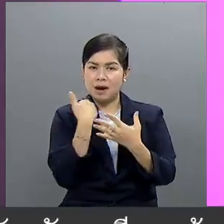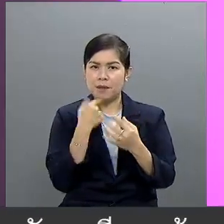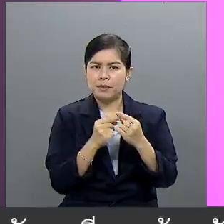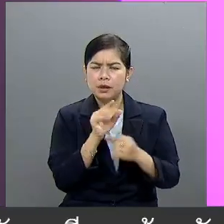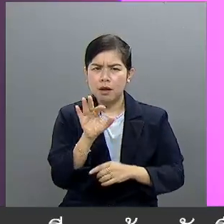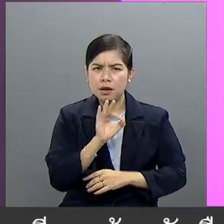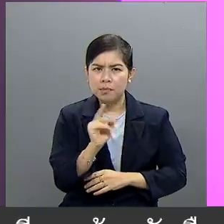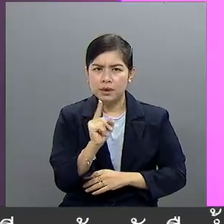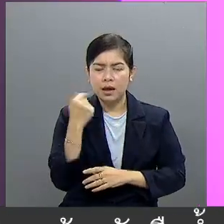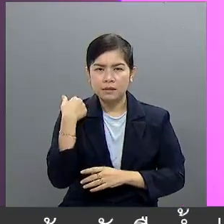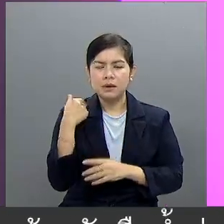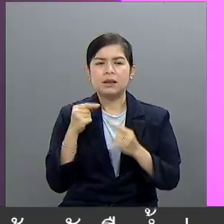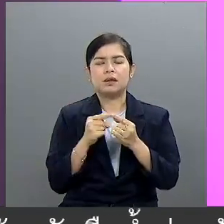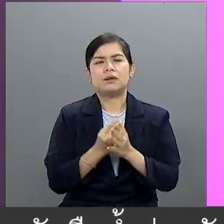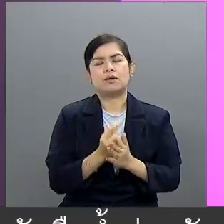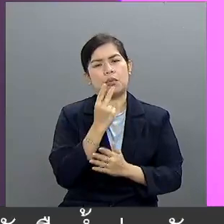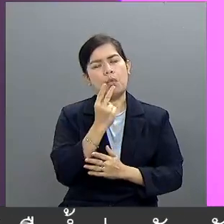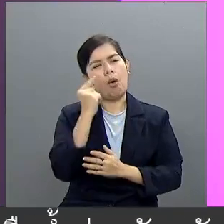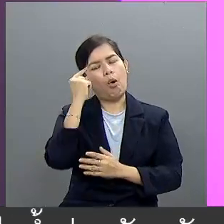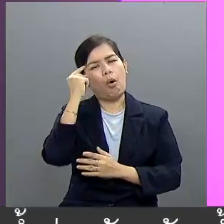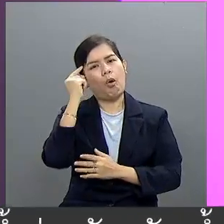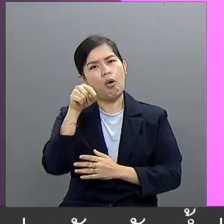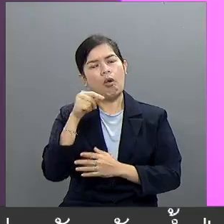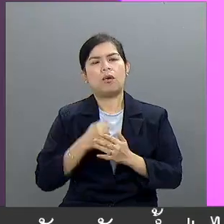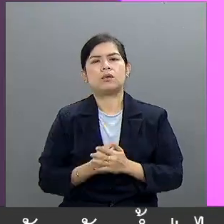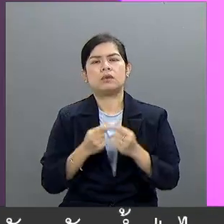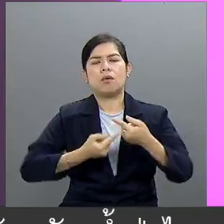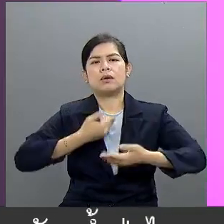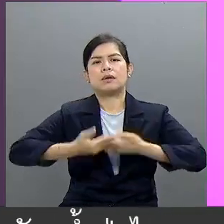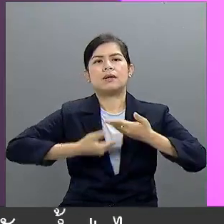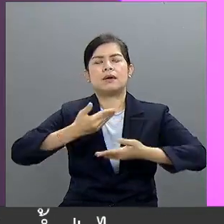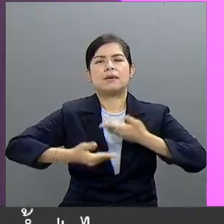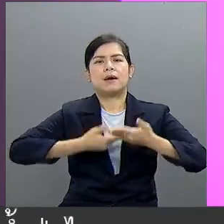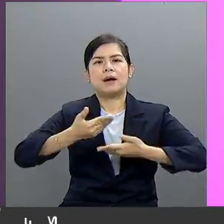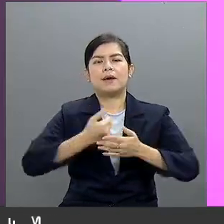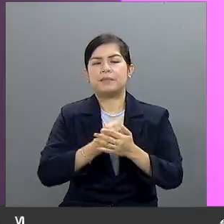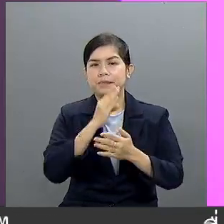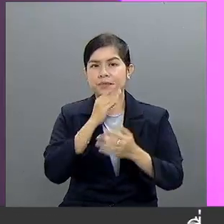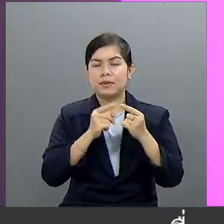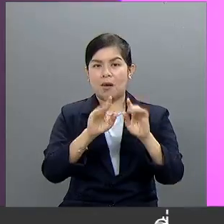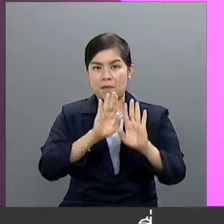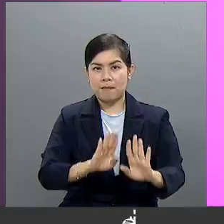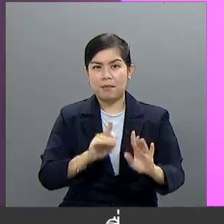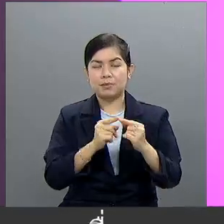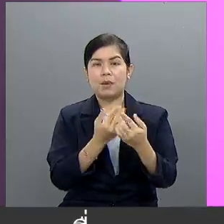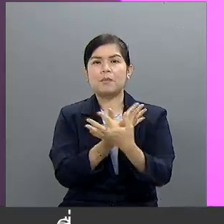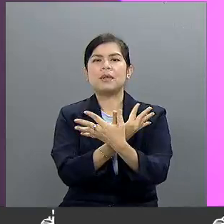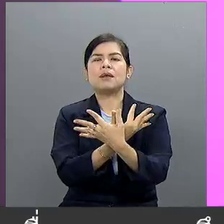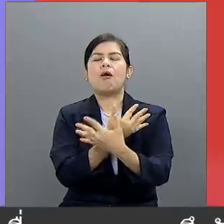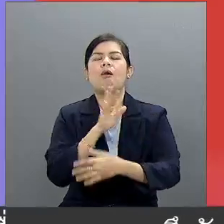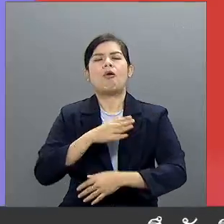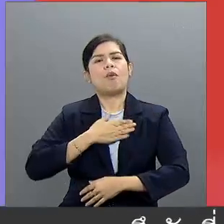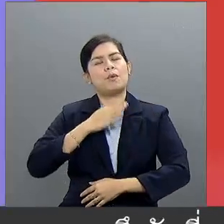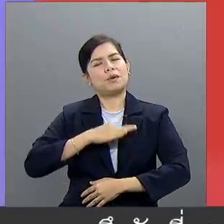นแรกก็จะดูแบบกระเป๋ากระจูดทั่วไปก็มีขายทั่วไปแต่พอเป็นกระจูดที่มีลายผีเสื้อปุ๊บโอ้มีคุณค่าขึ้นมาทันทีนะ แล้วของ